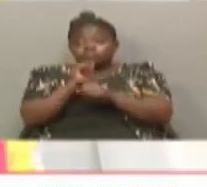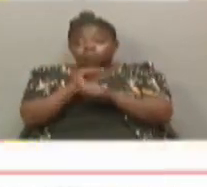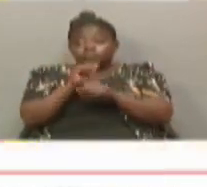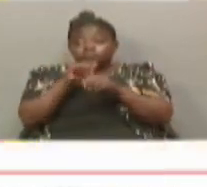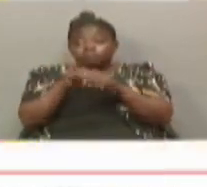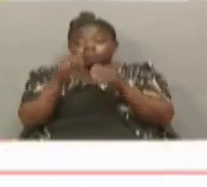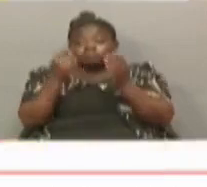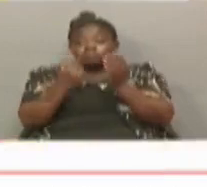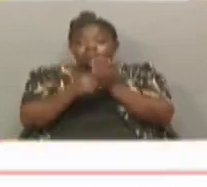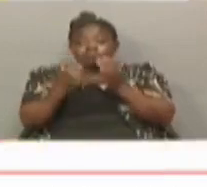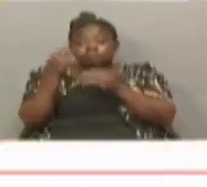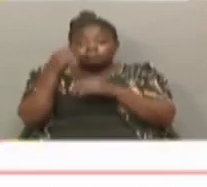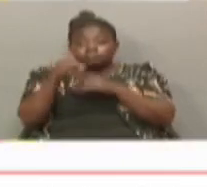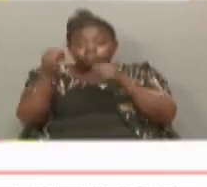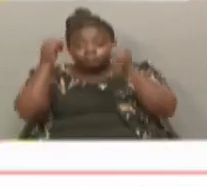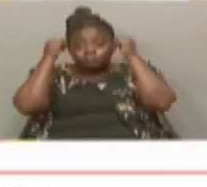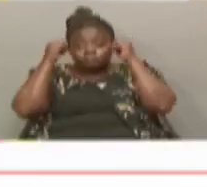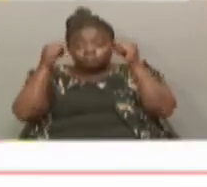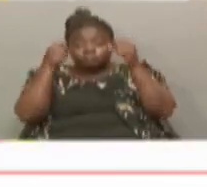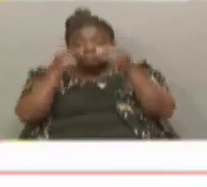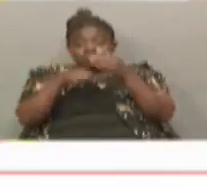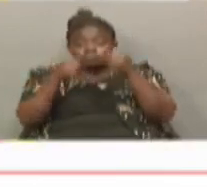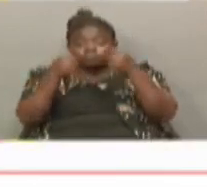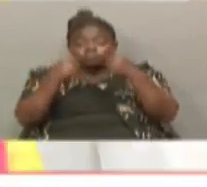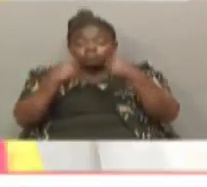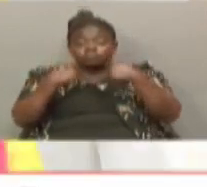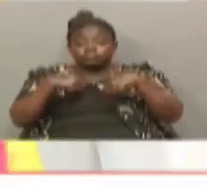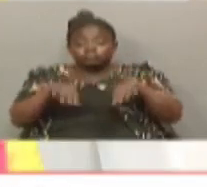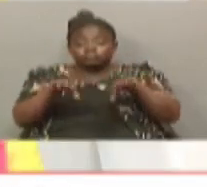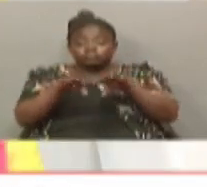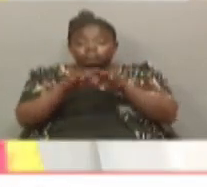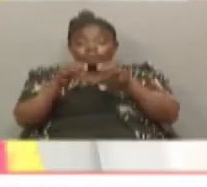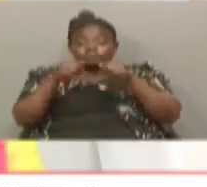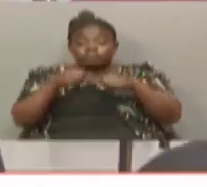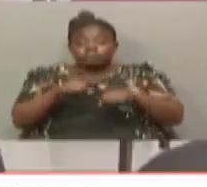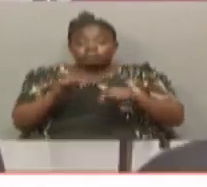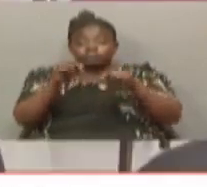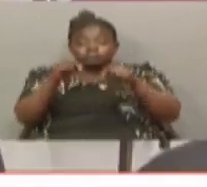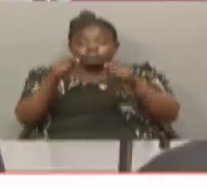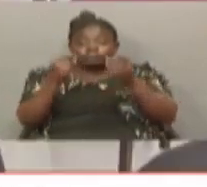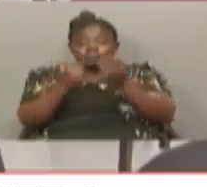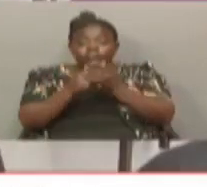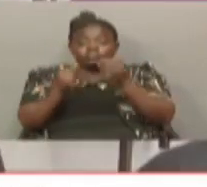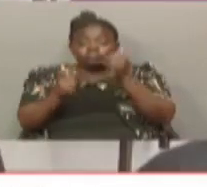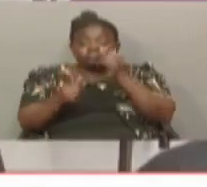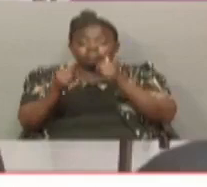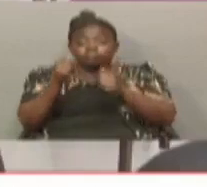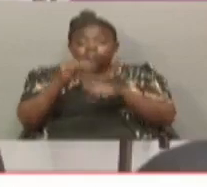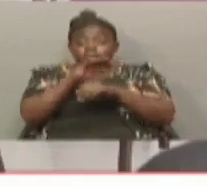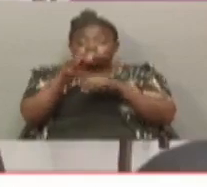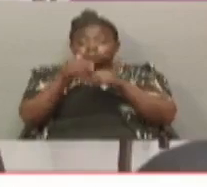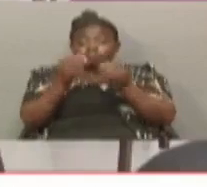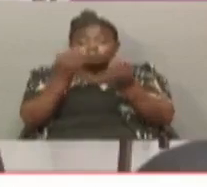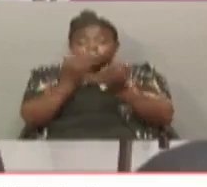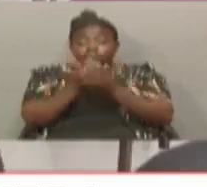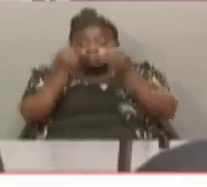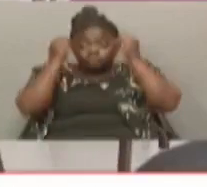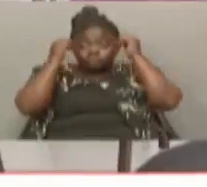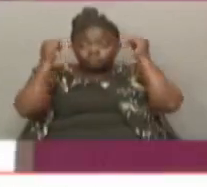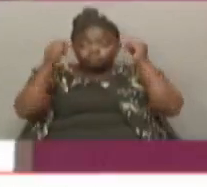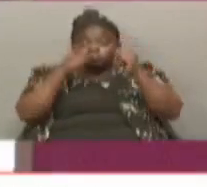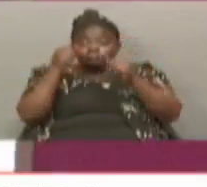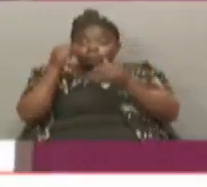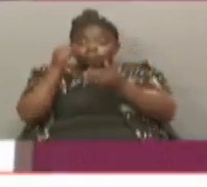lino empagi enkulu ey'obutebenkevu ebadde enkulu era tugisiimye. Omutaka olusi mbiro asabye pulezidenti abeeko kyakola ku bakola ku